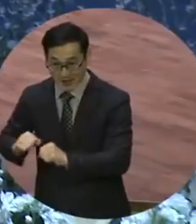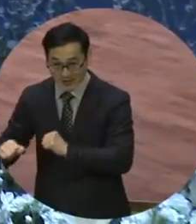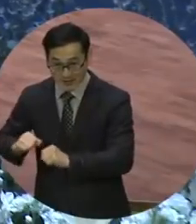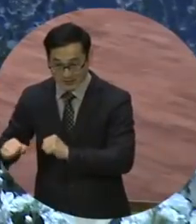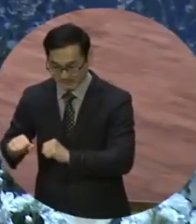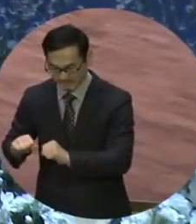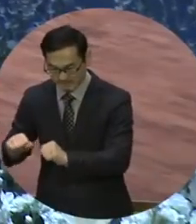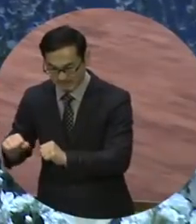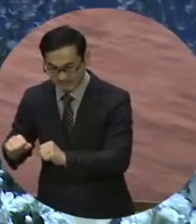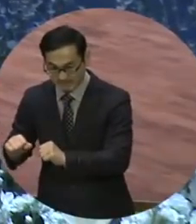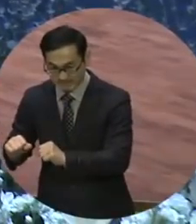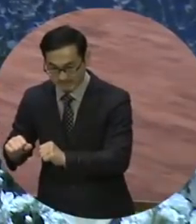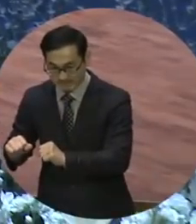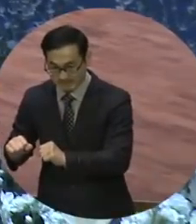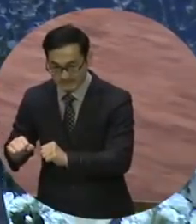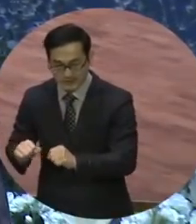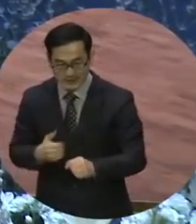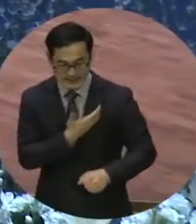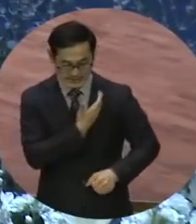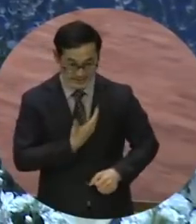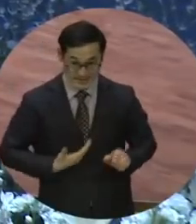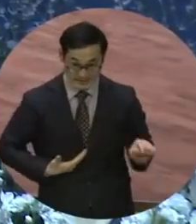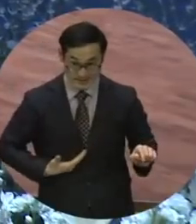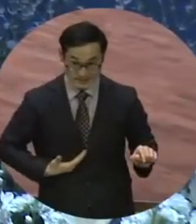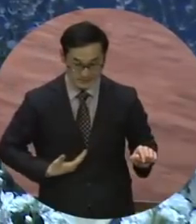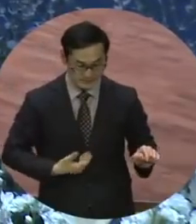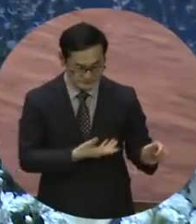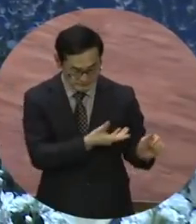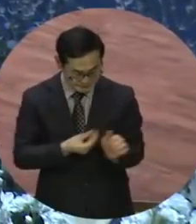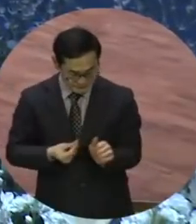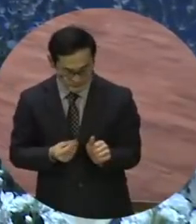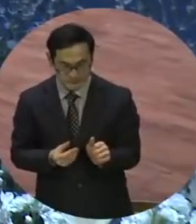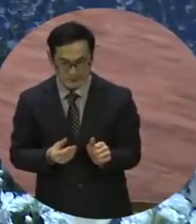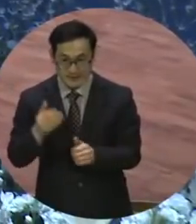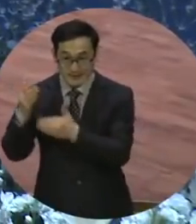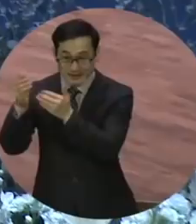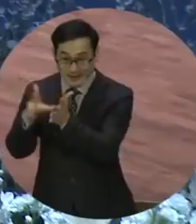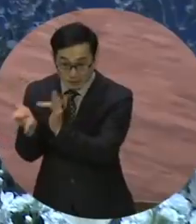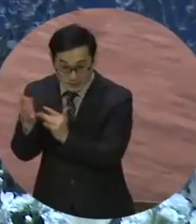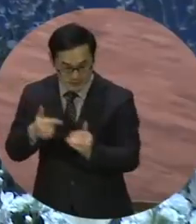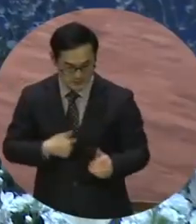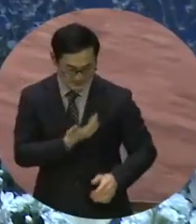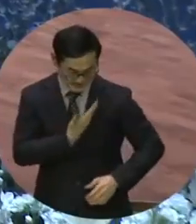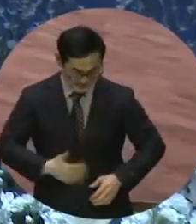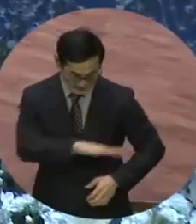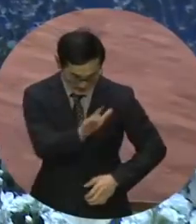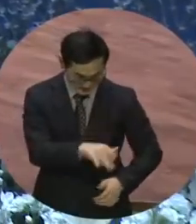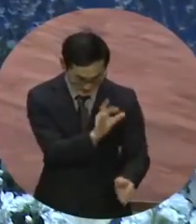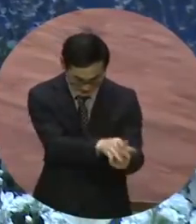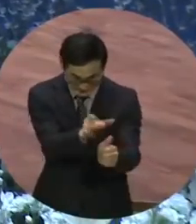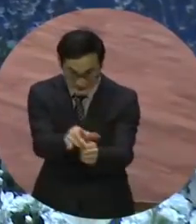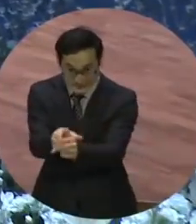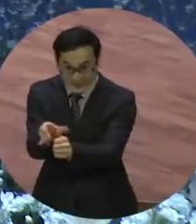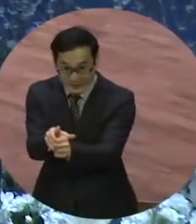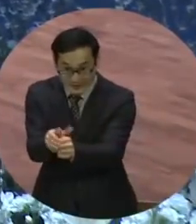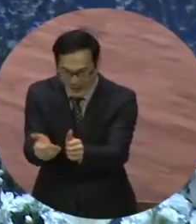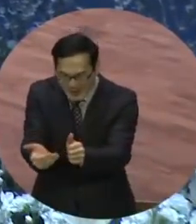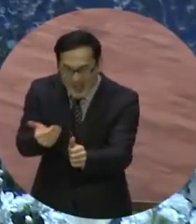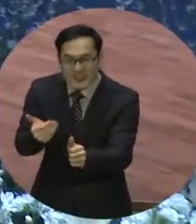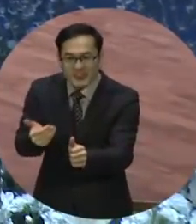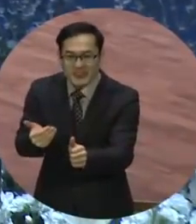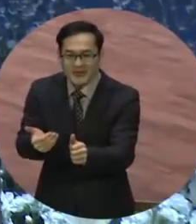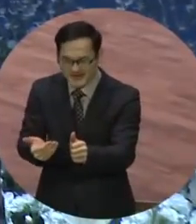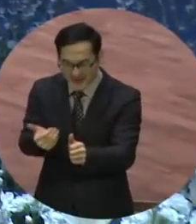제자들이 쓰임을 받게 되는 역사적 아주 중요한 이 시간표에 지금 이 본문이 있는